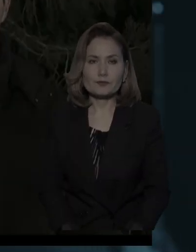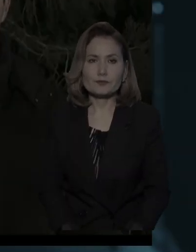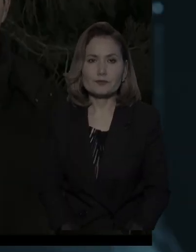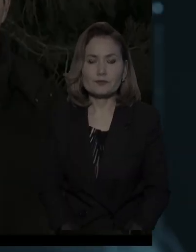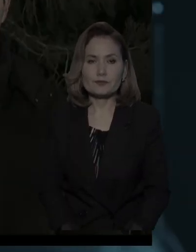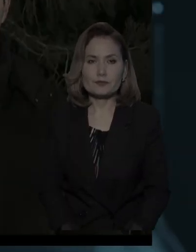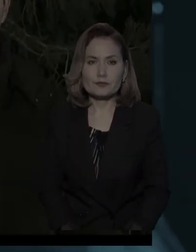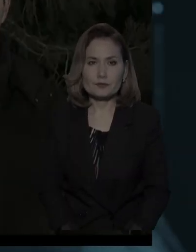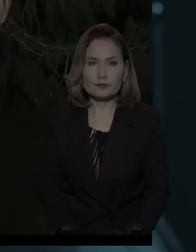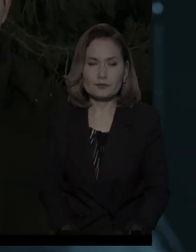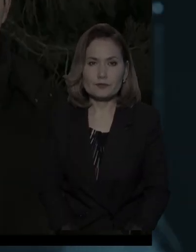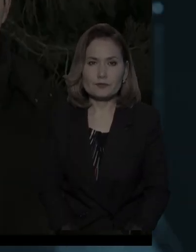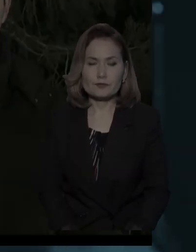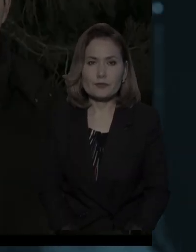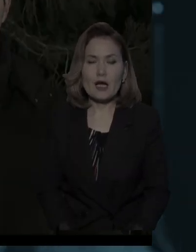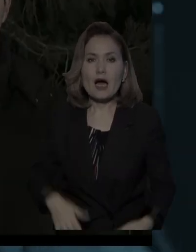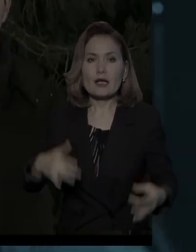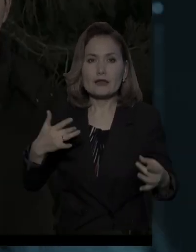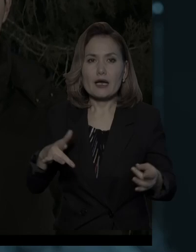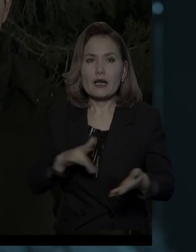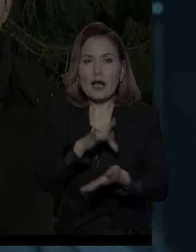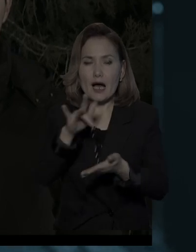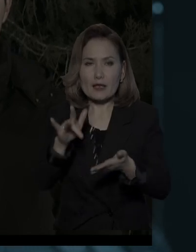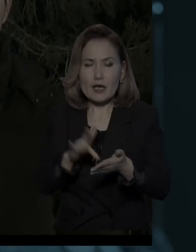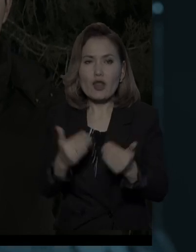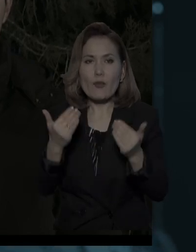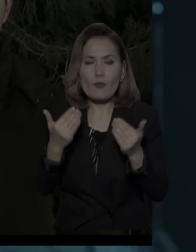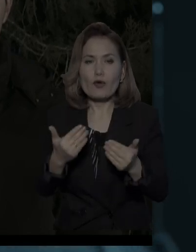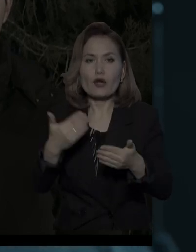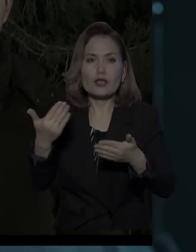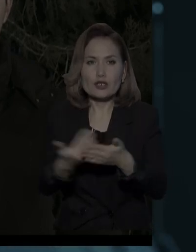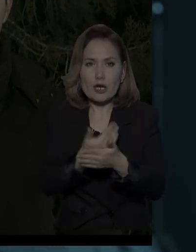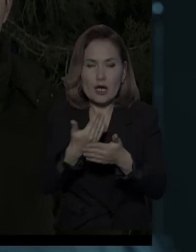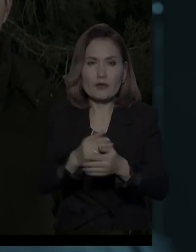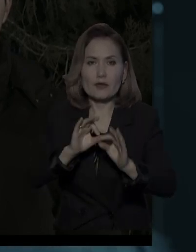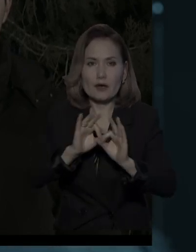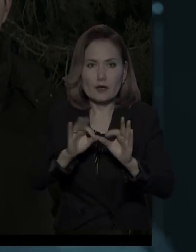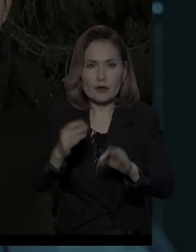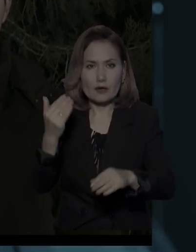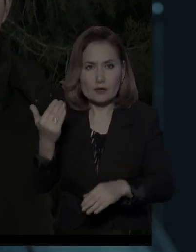Нұрдос, түсінікті, рахмет. Тараздағы бүгінгі ахуалды баяндаған меншікті тілшіміз Нұрдос Сембек.